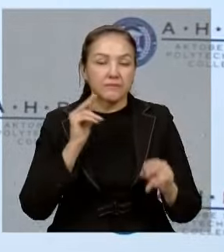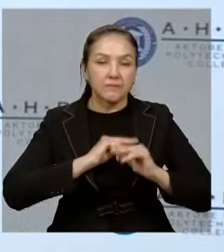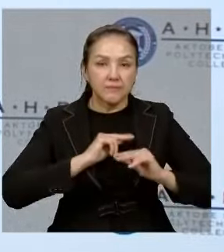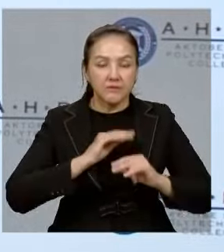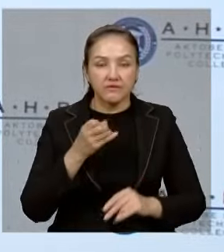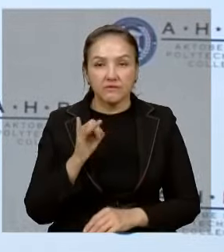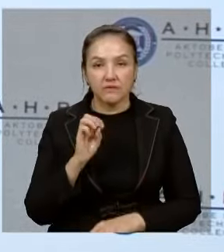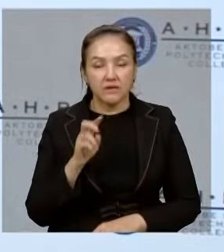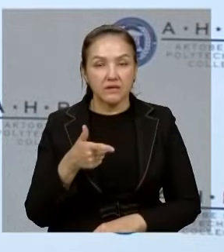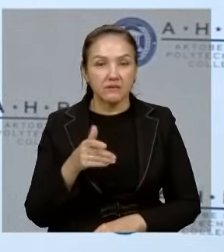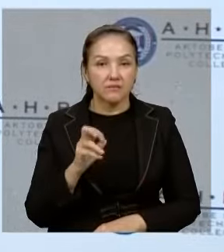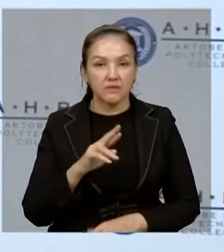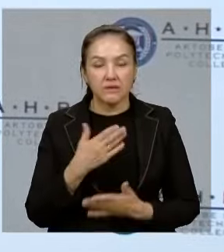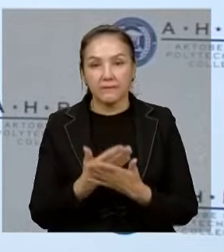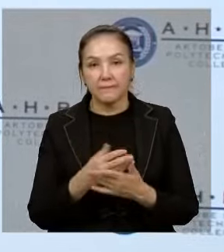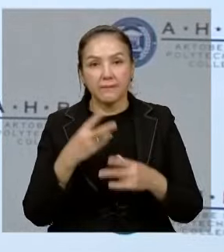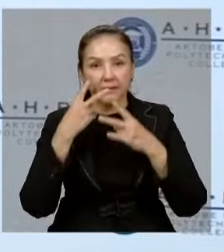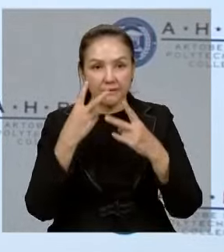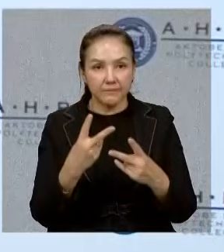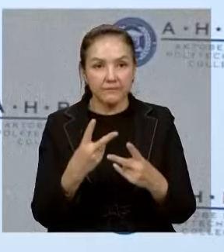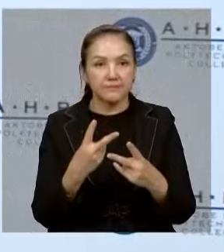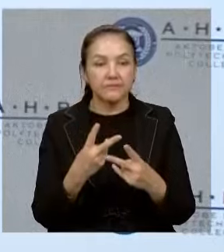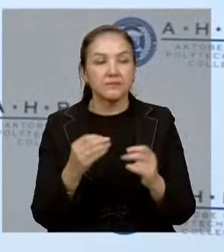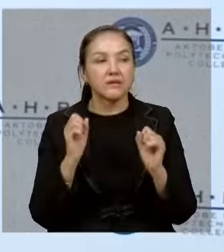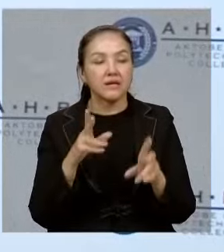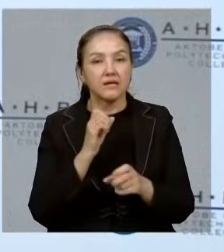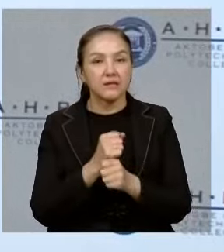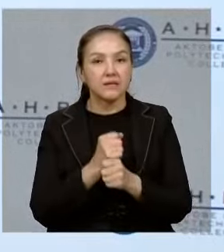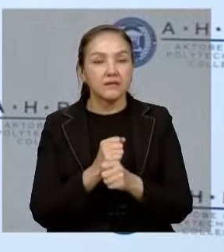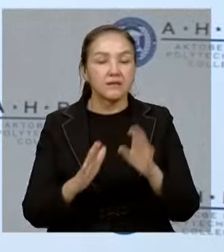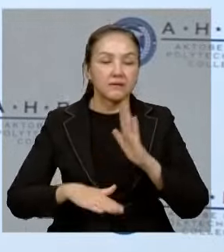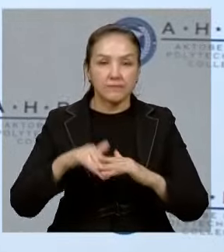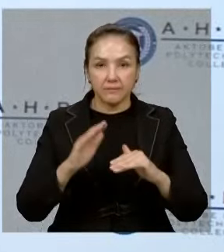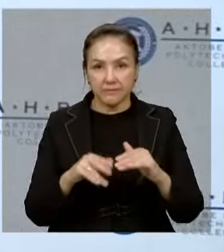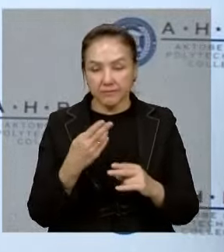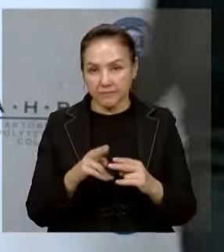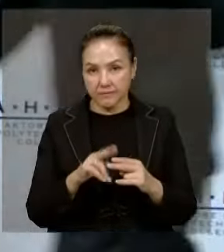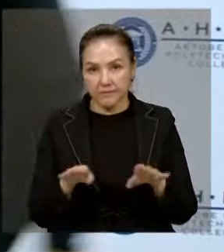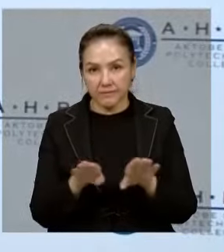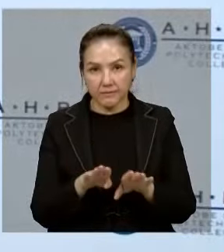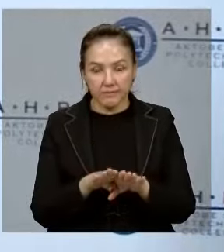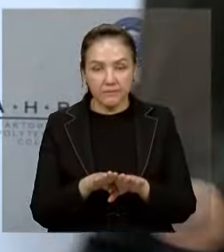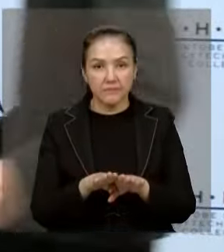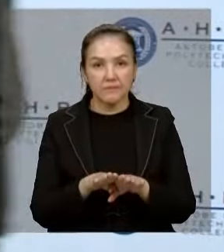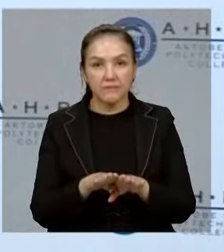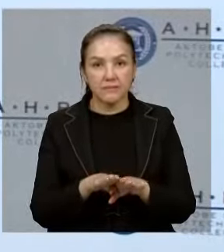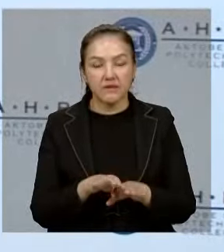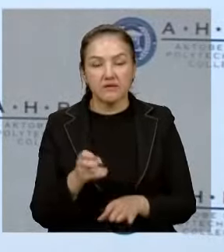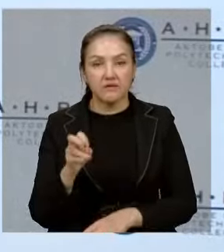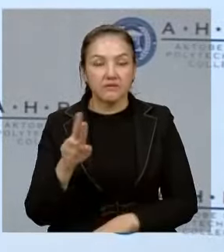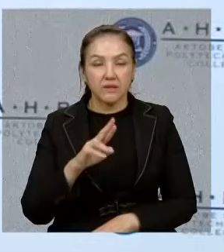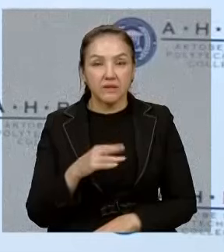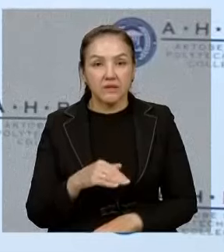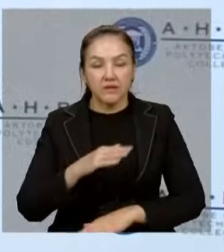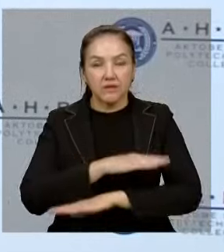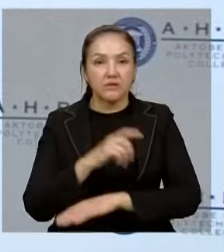лабораториях чтобы посмотреть как делается допустим на практике это также виртуальная лаборатории